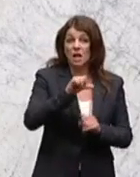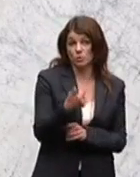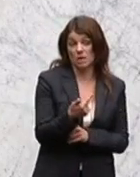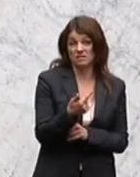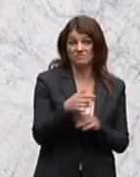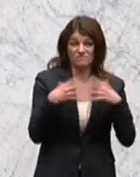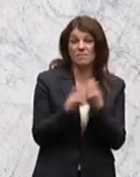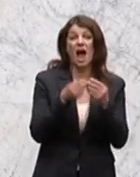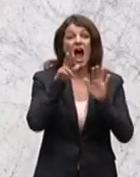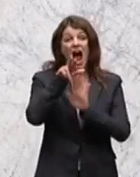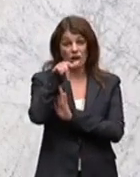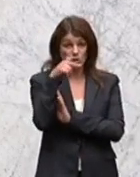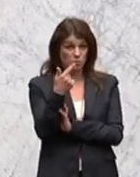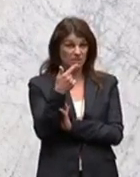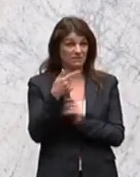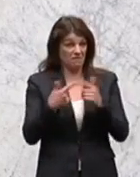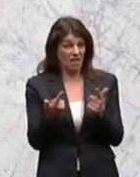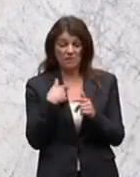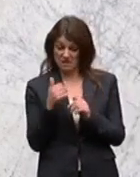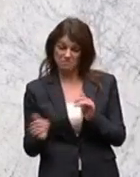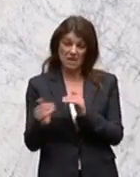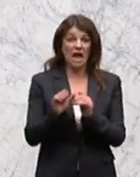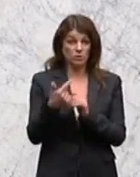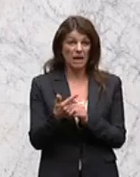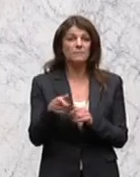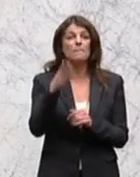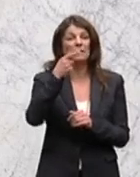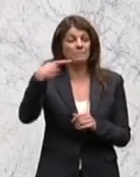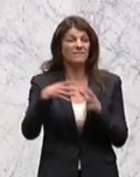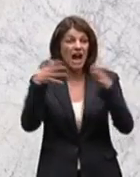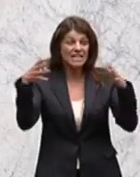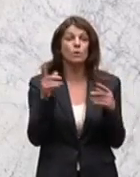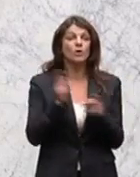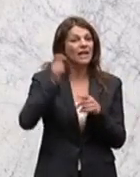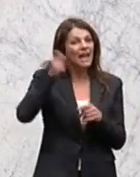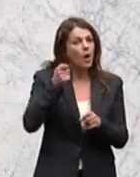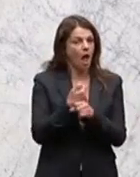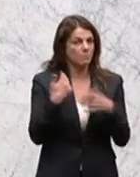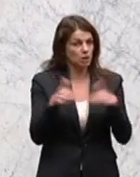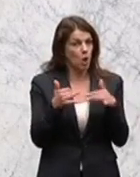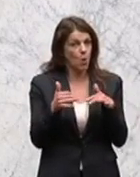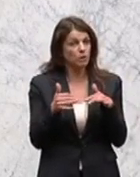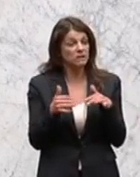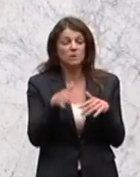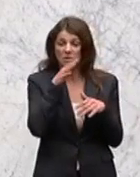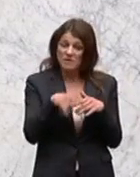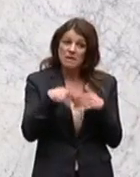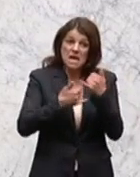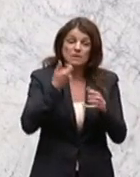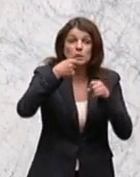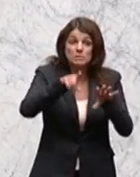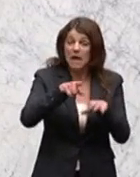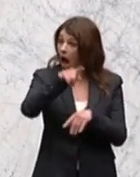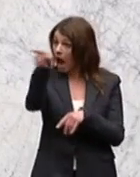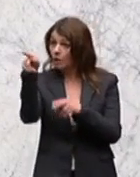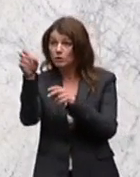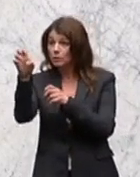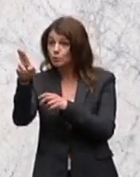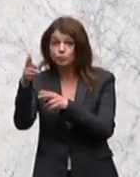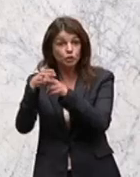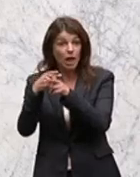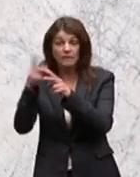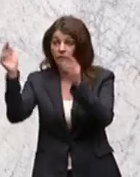Wir sind es den Bürgern dieses Landes auch schuldig, endlich diesen wirtschaftsfeindlichen Kurs des früheren